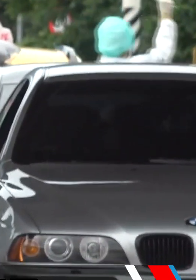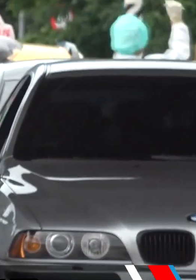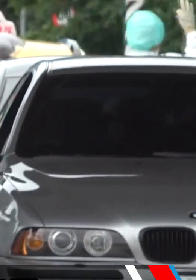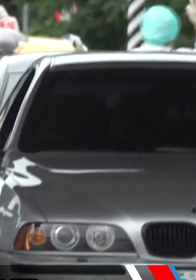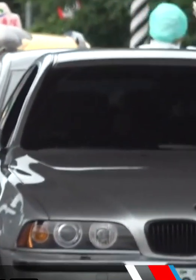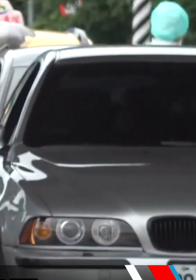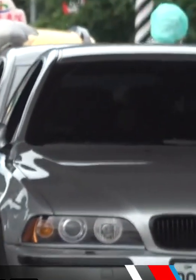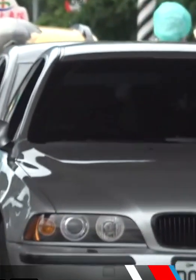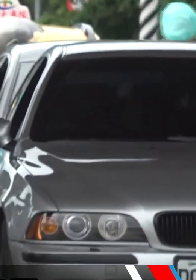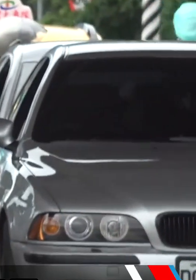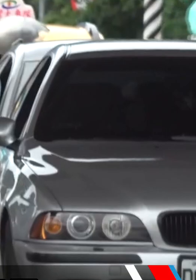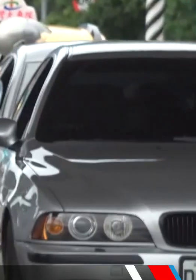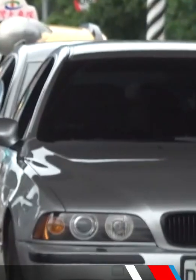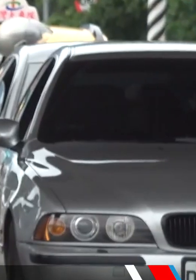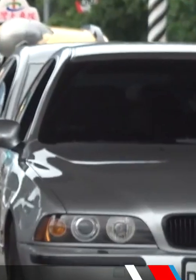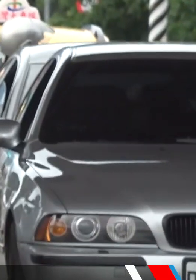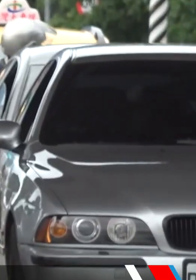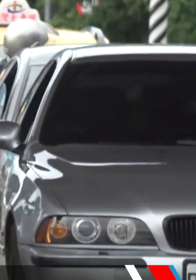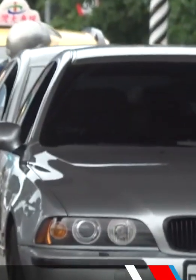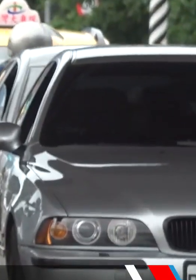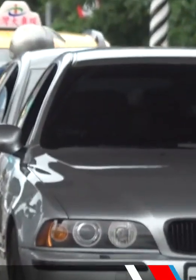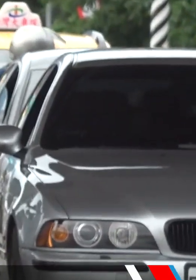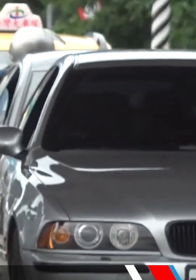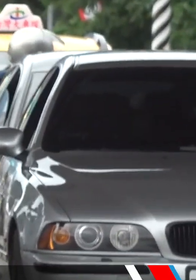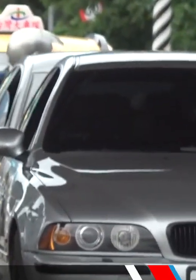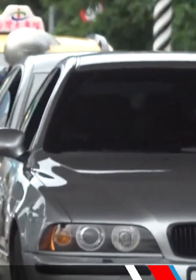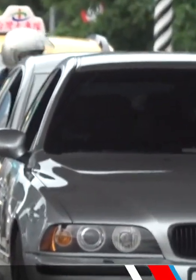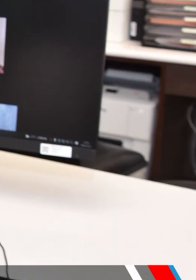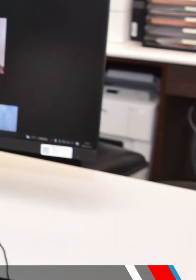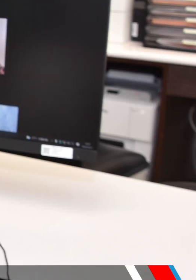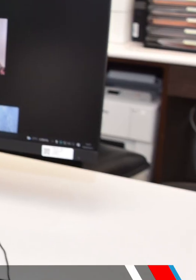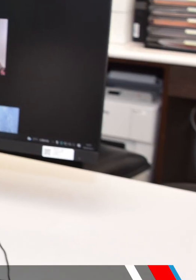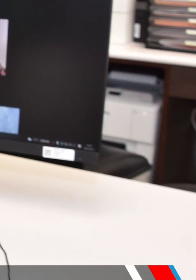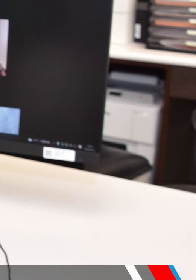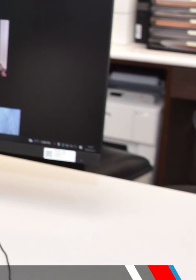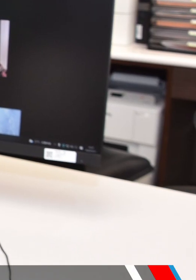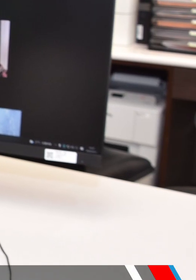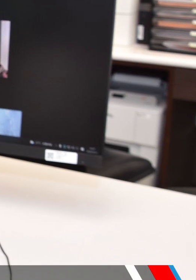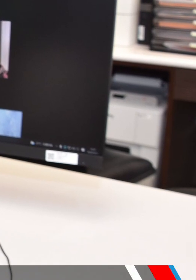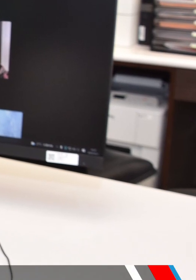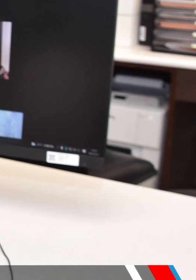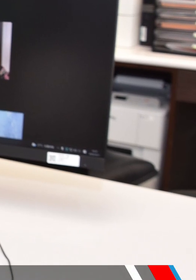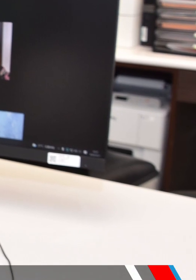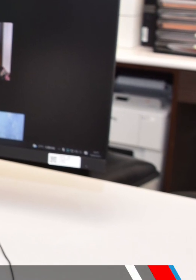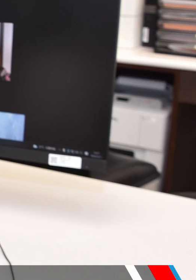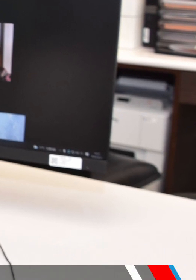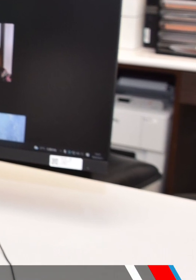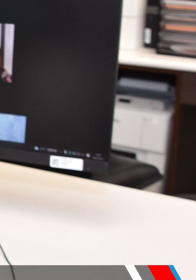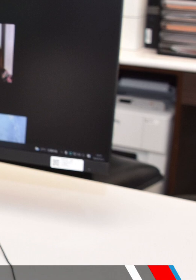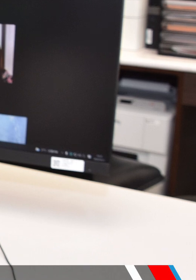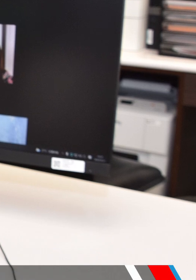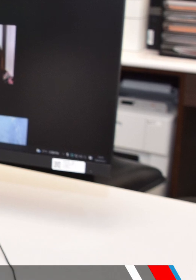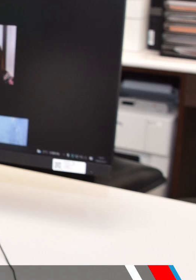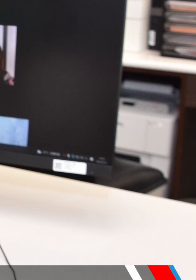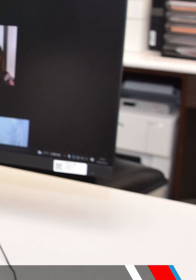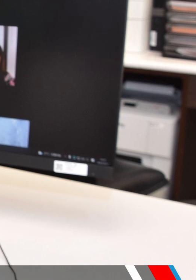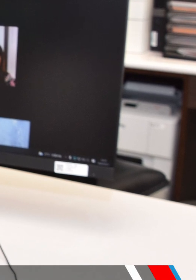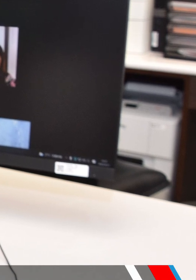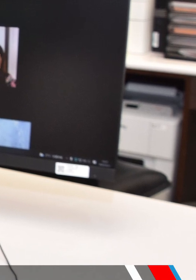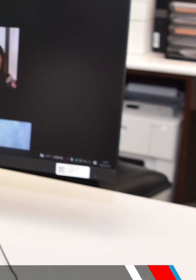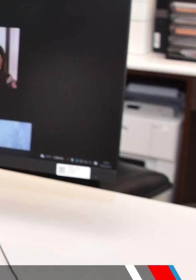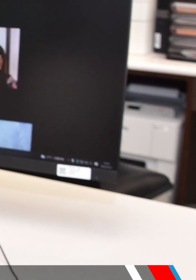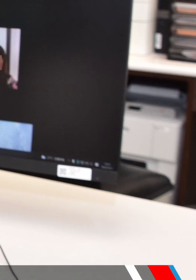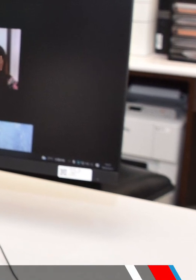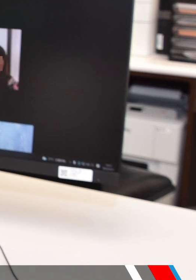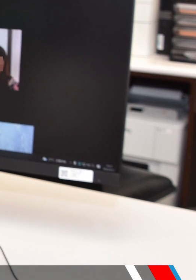居隔或是自主健康管理的民众，如果使用快筛呈现阳性，透过视讯诊疗就可以判定为确诊病例。为了避免明天